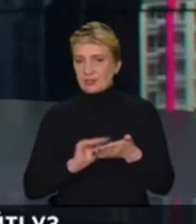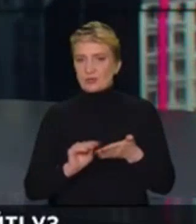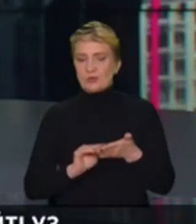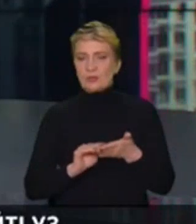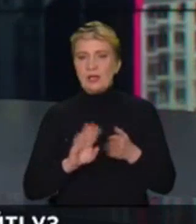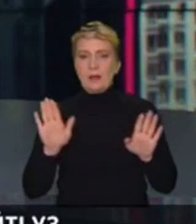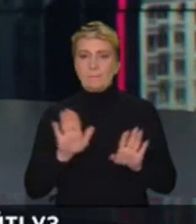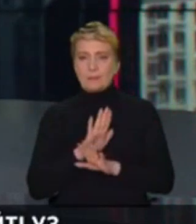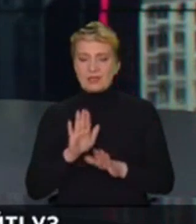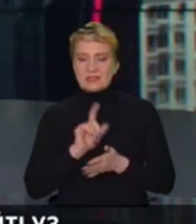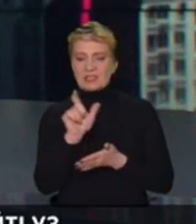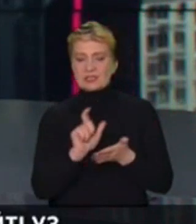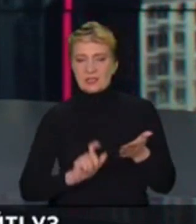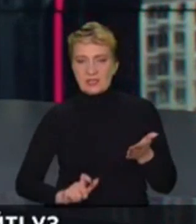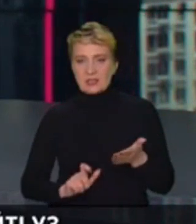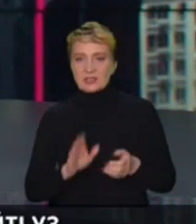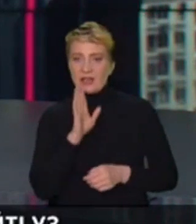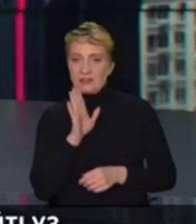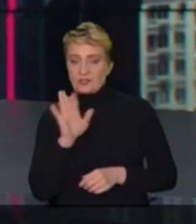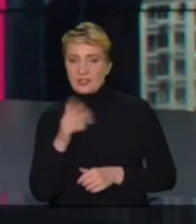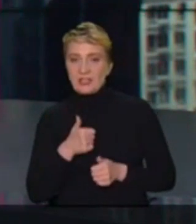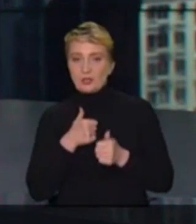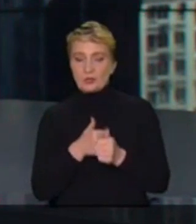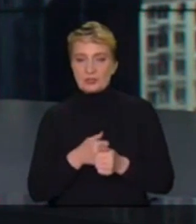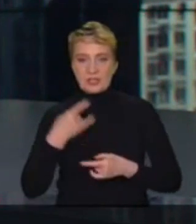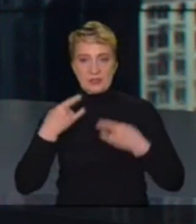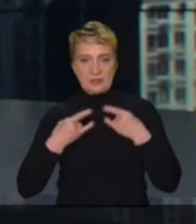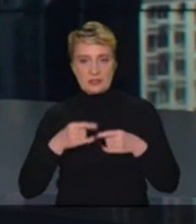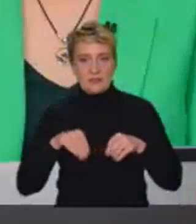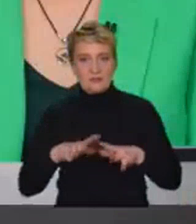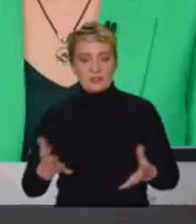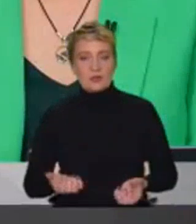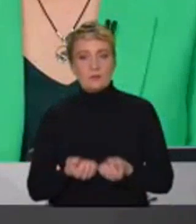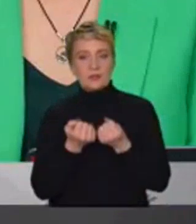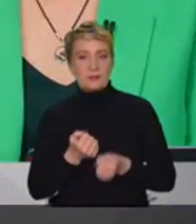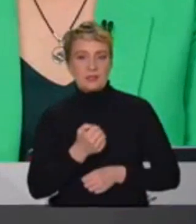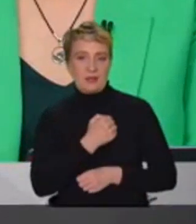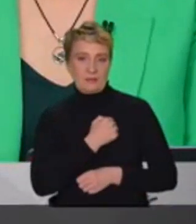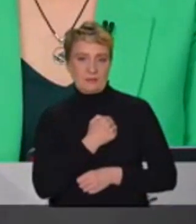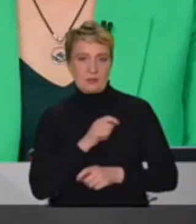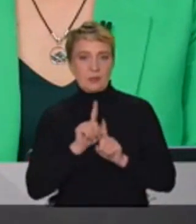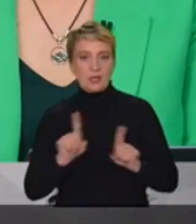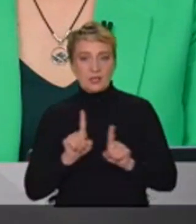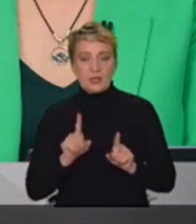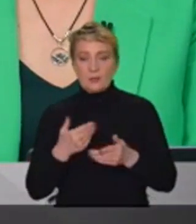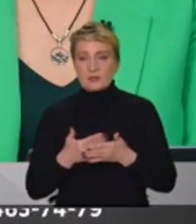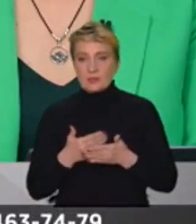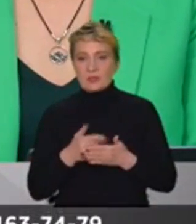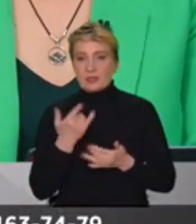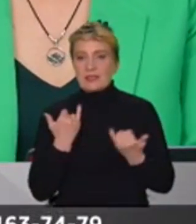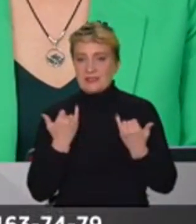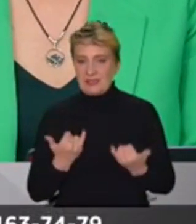А от дівчата, які зараз доєднаються до нашого ефіру, вирішили підтримати Збройні Сили дуже оригінальним способом. Вони нам зараз про